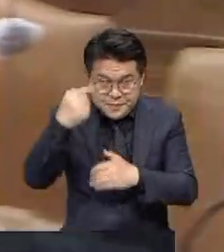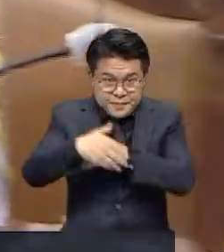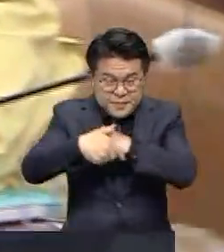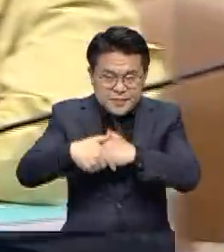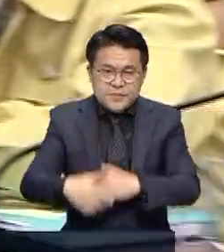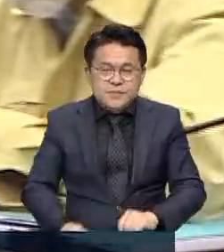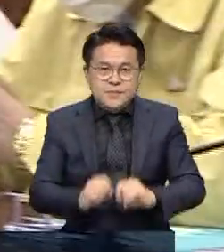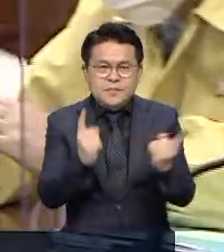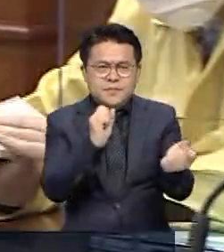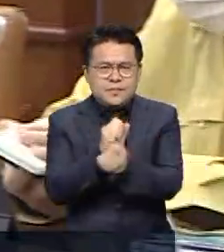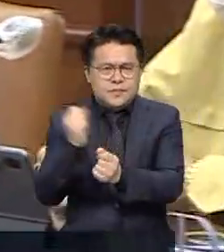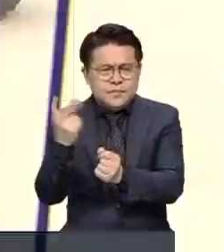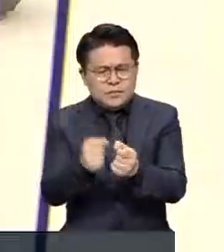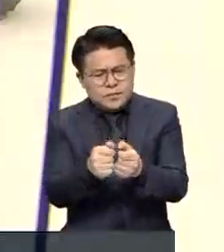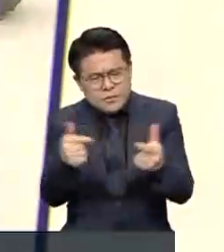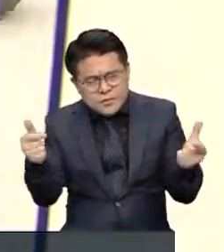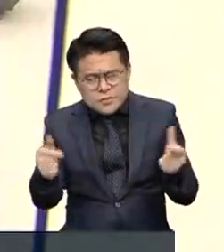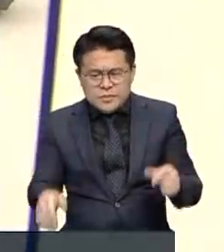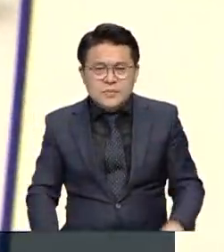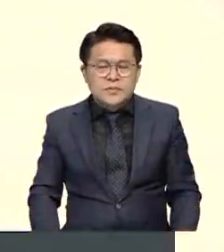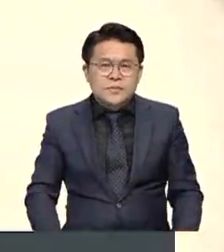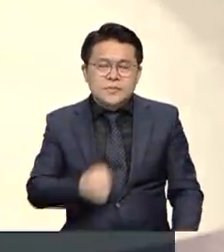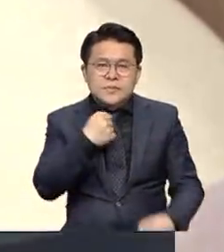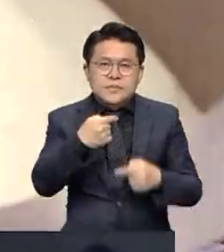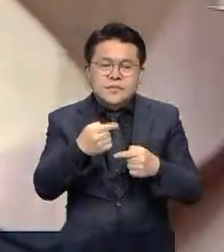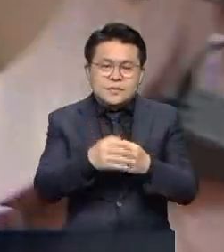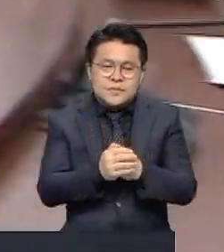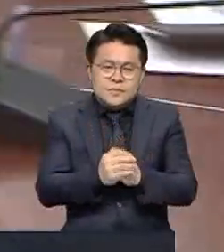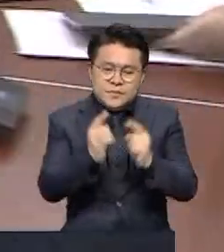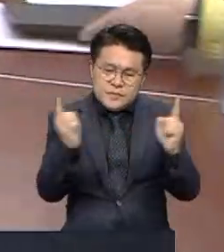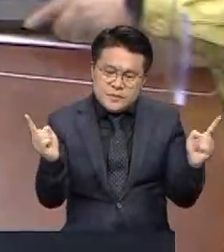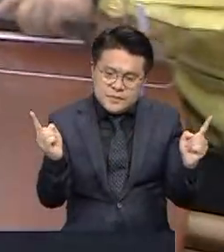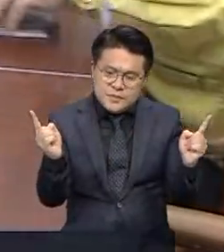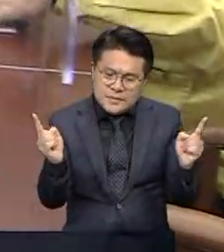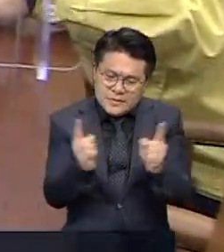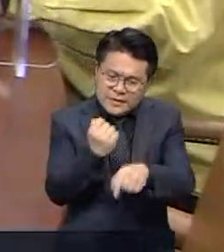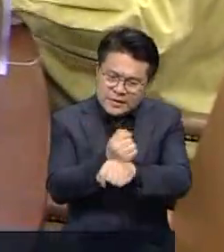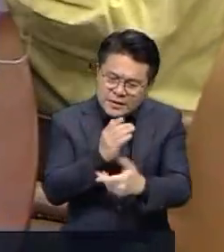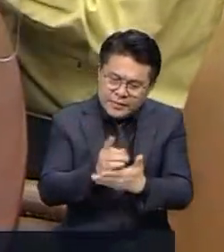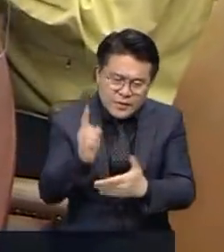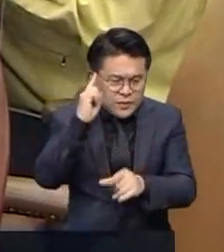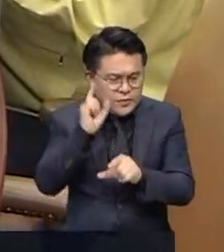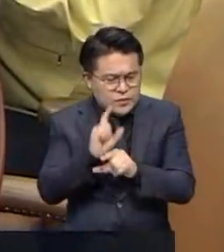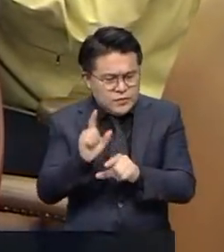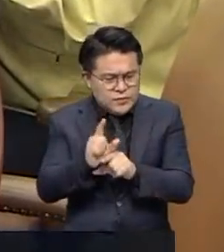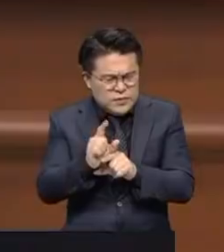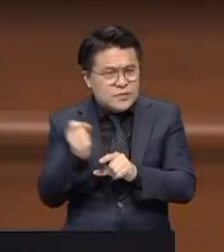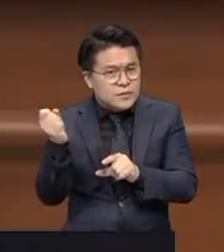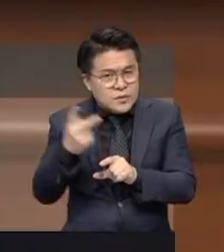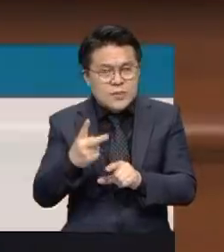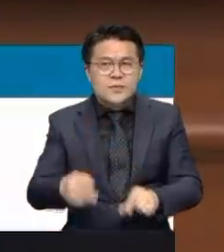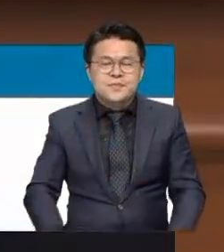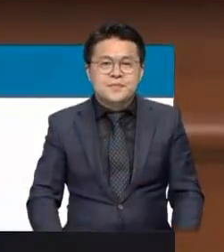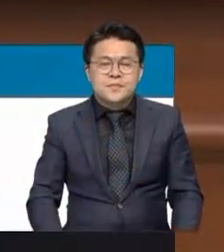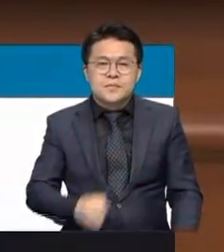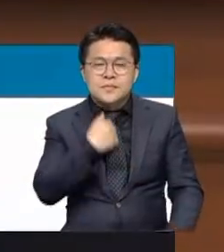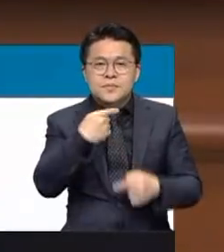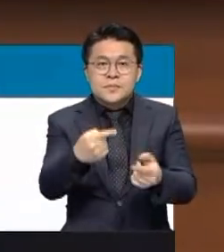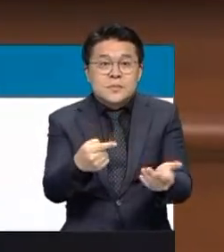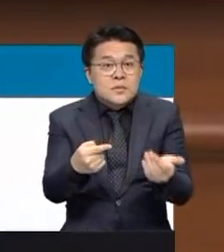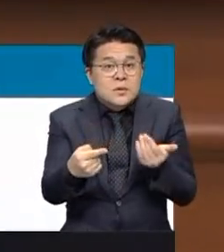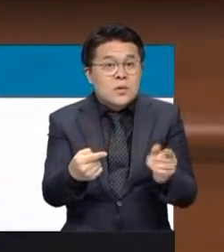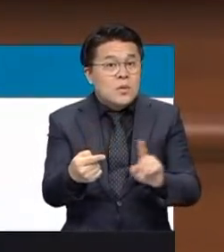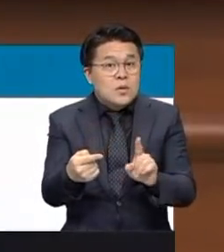집단 감염이 다시 늘기 시작하면서 사회적 거리두기 조정을 앞둔 정부의 고민도 깊어지고 있습니다. 설 연휴를